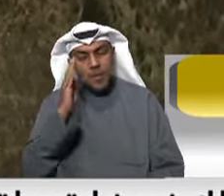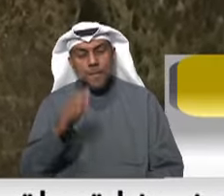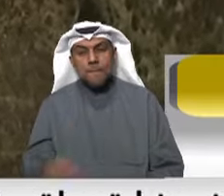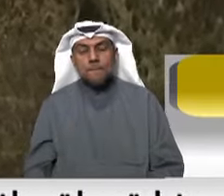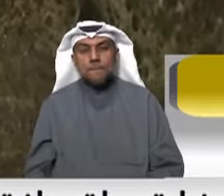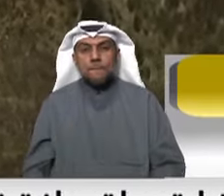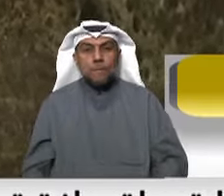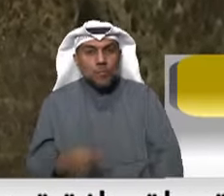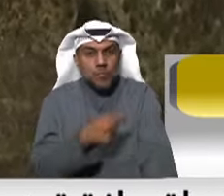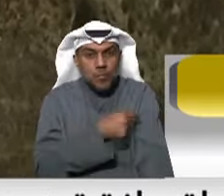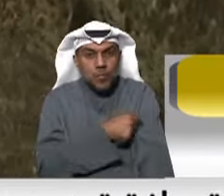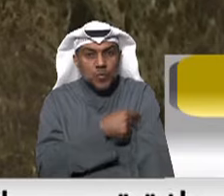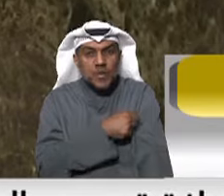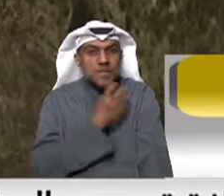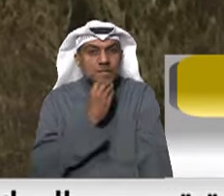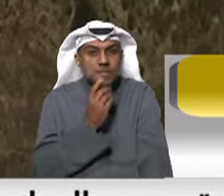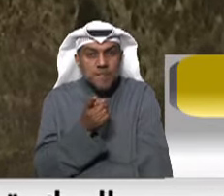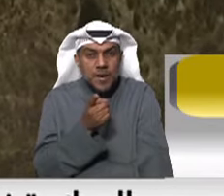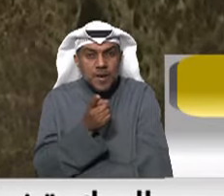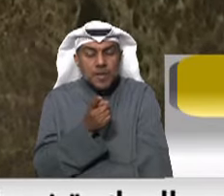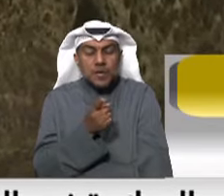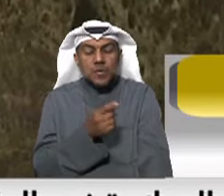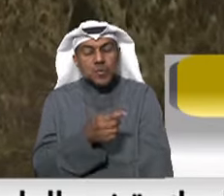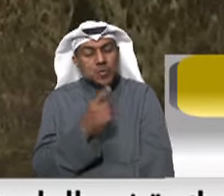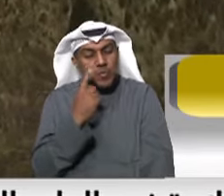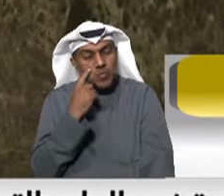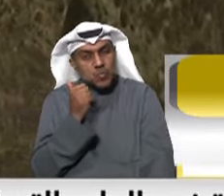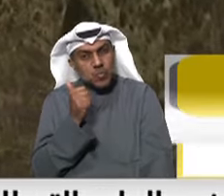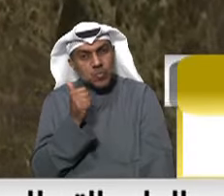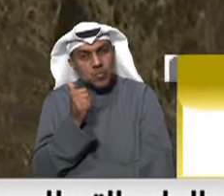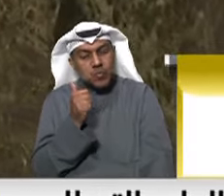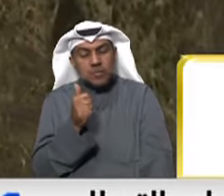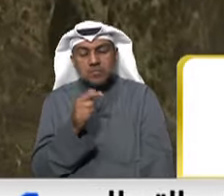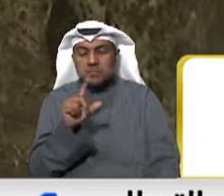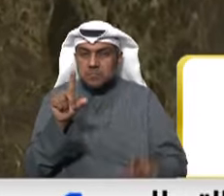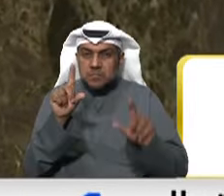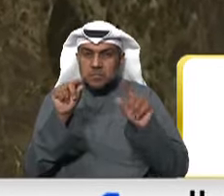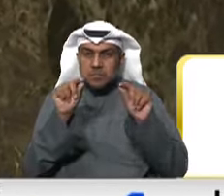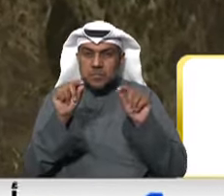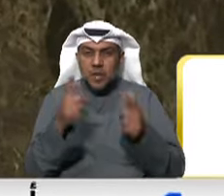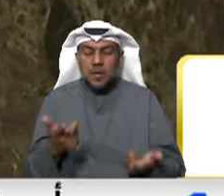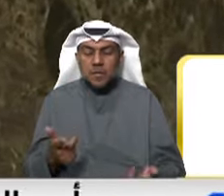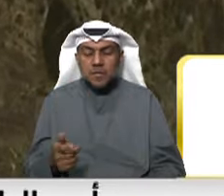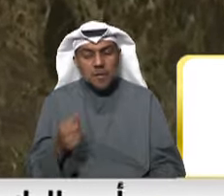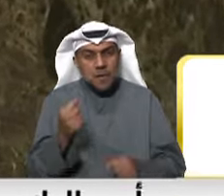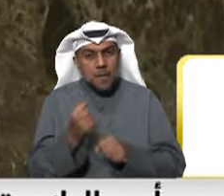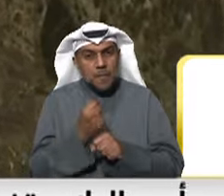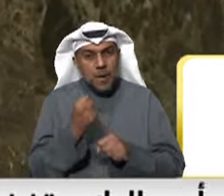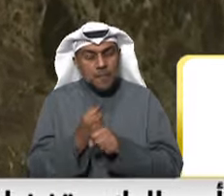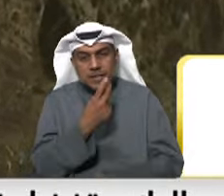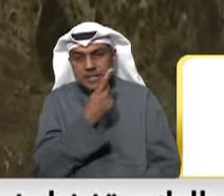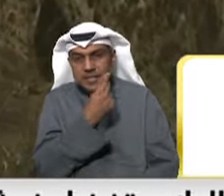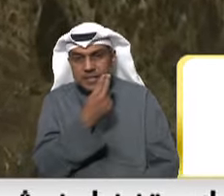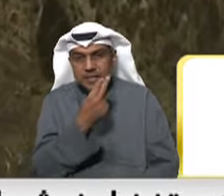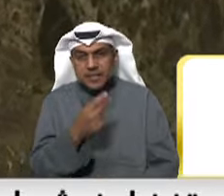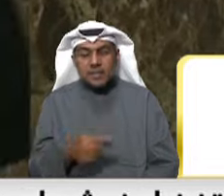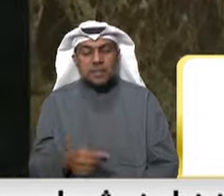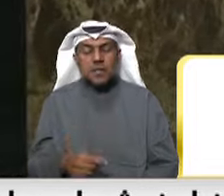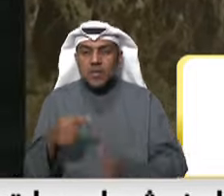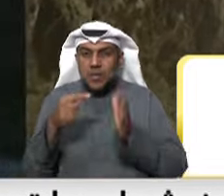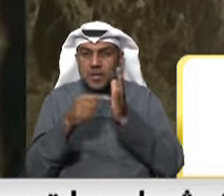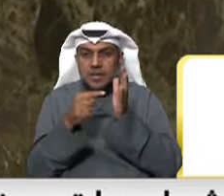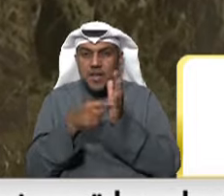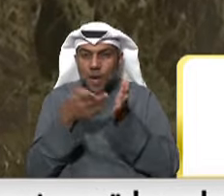أطباء وطلبة وما زال يستقبل طلبة وأطباء كلية الطب